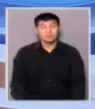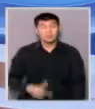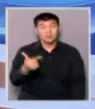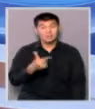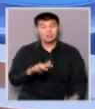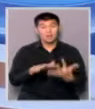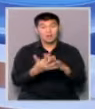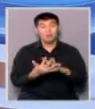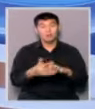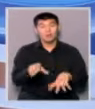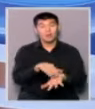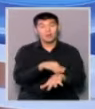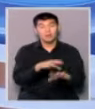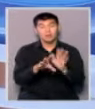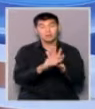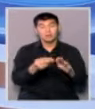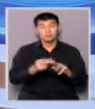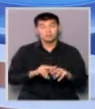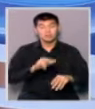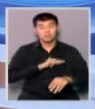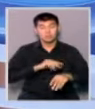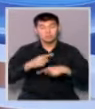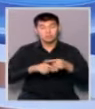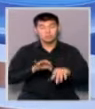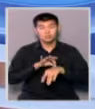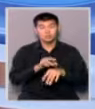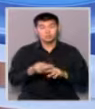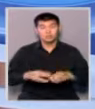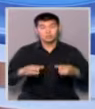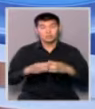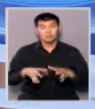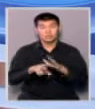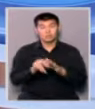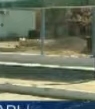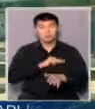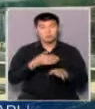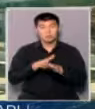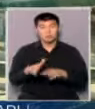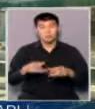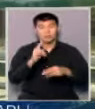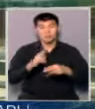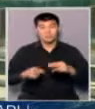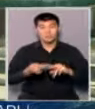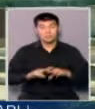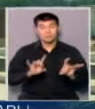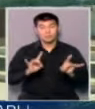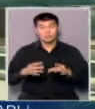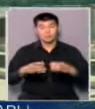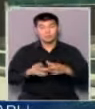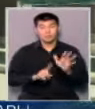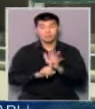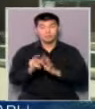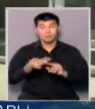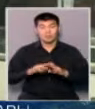Атырауда ауыл әкімдерінің сайлауалды жұмыстары қарқынды жүргізілуде. Үміткер әкімдерді тіркеу жұмыстары толыққанды аяқталып, үгіт-насихат жұмыстары